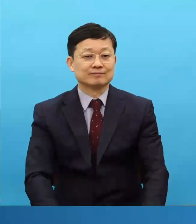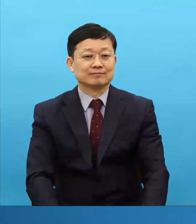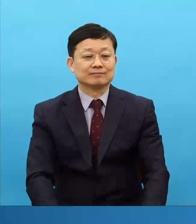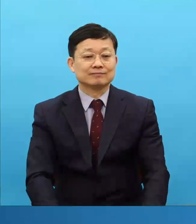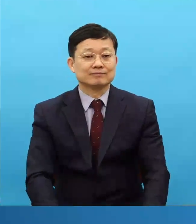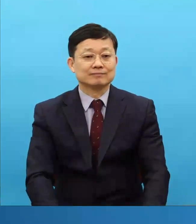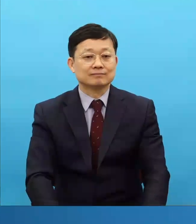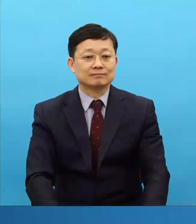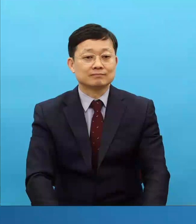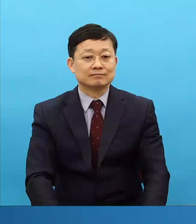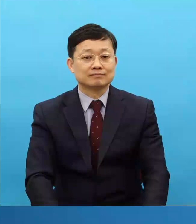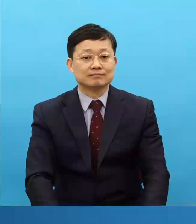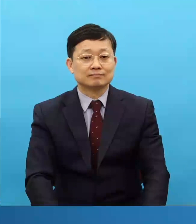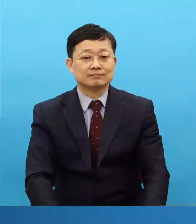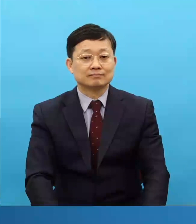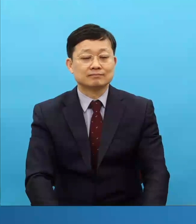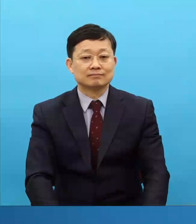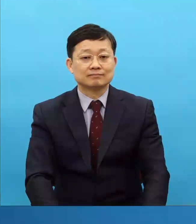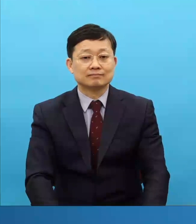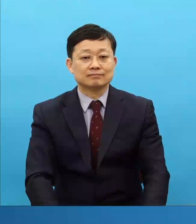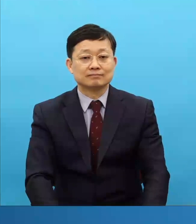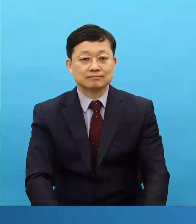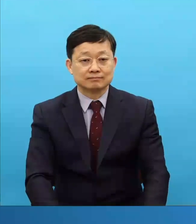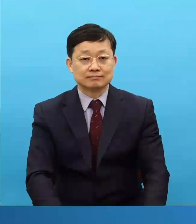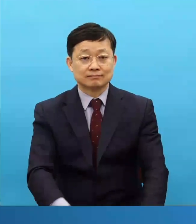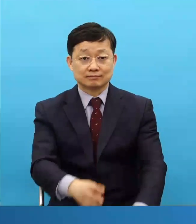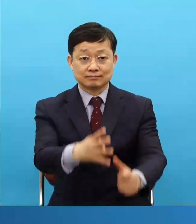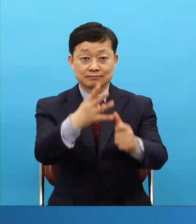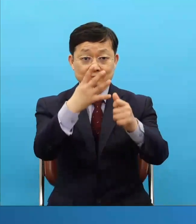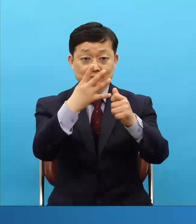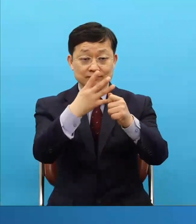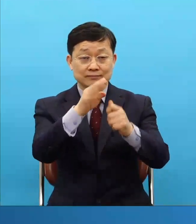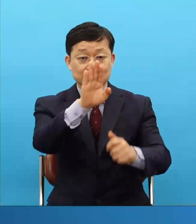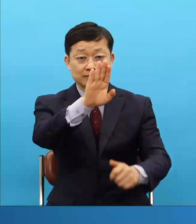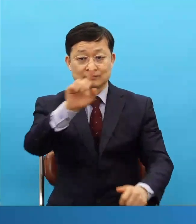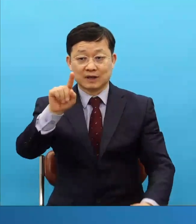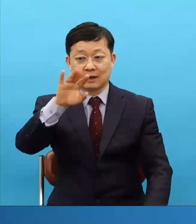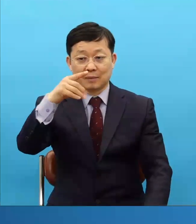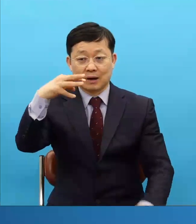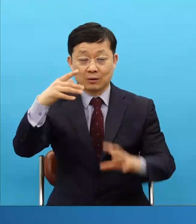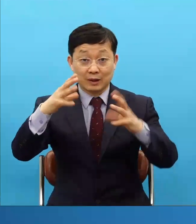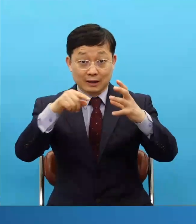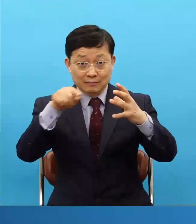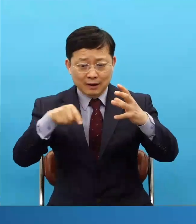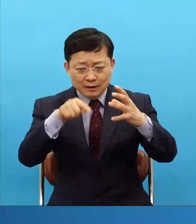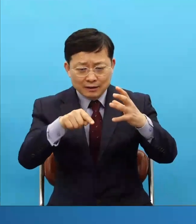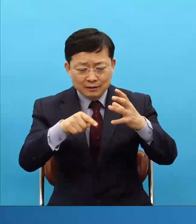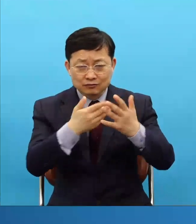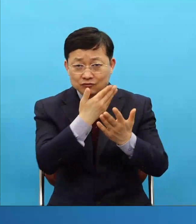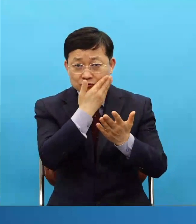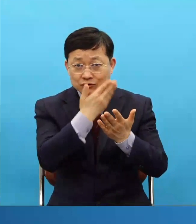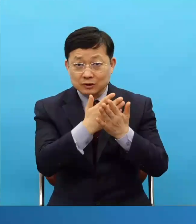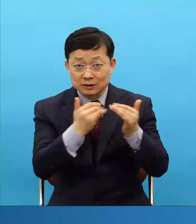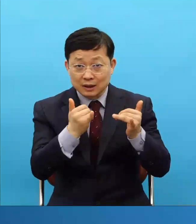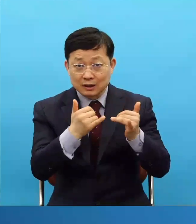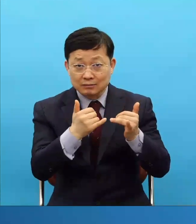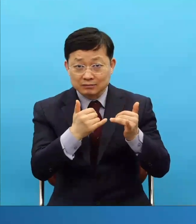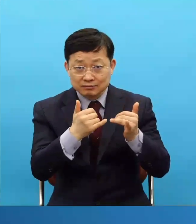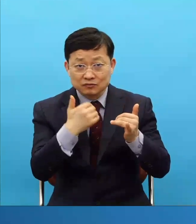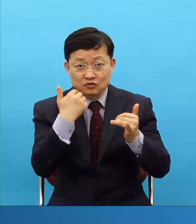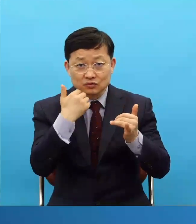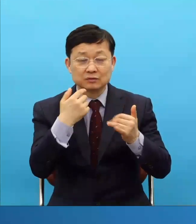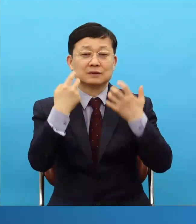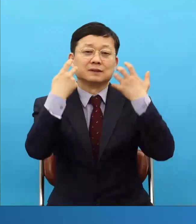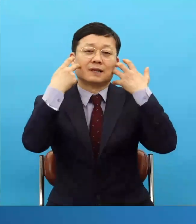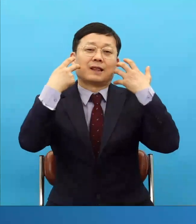하나님이 시대마다 중요한 산업인들을 쓰셨는데 이걸 아는 사람이요 뜻을 정했다. That's why